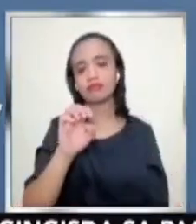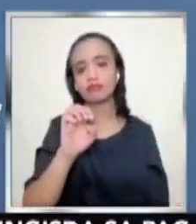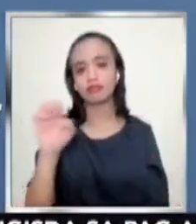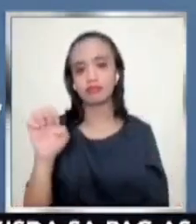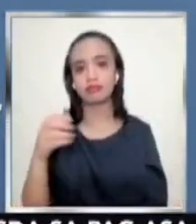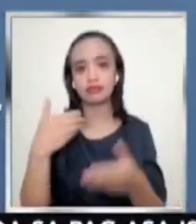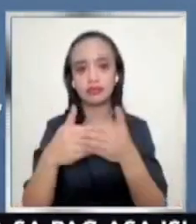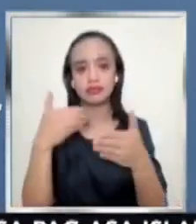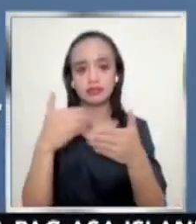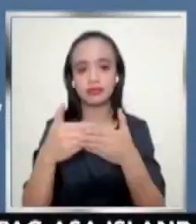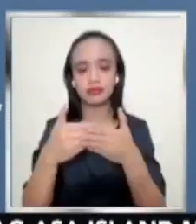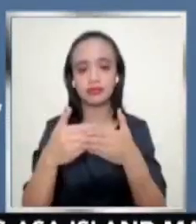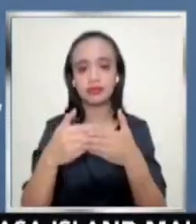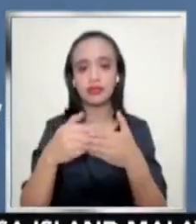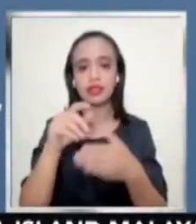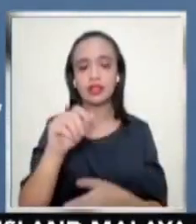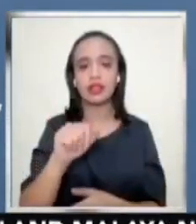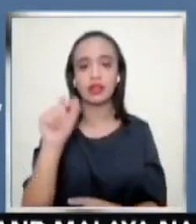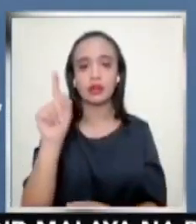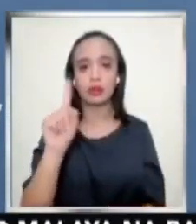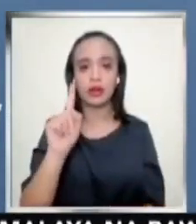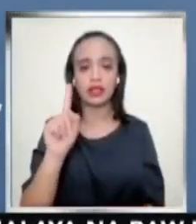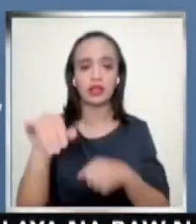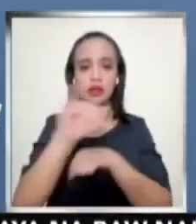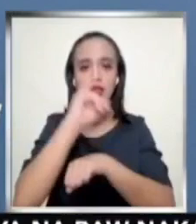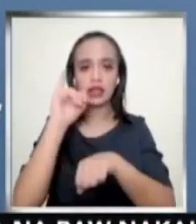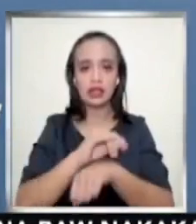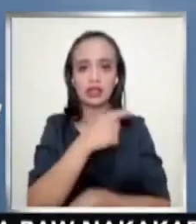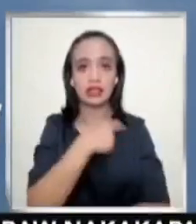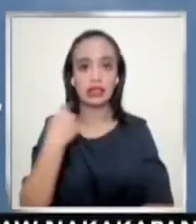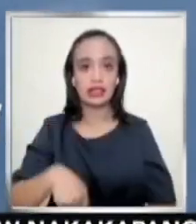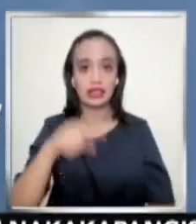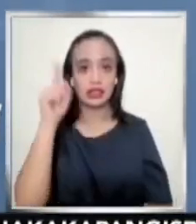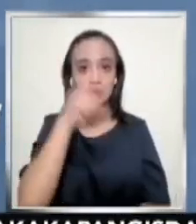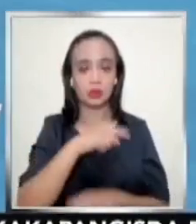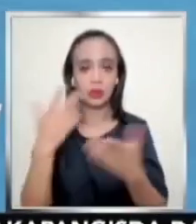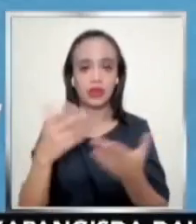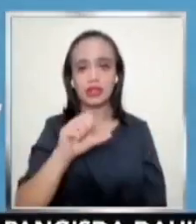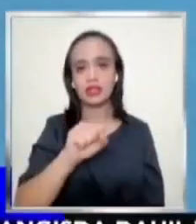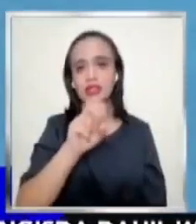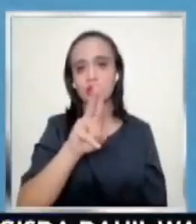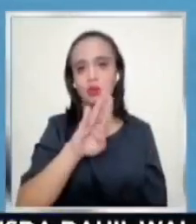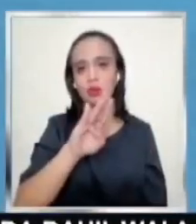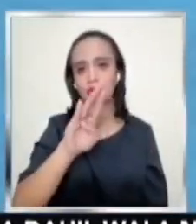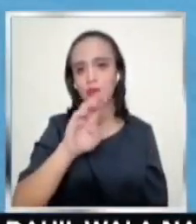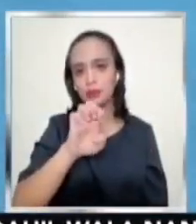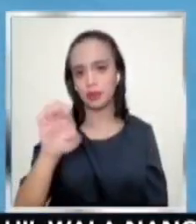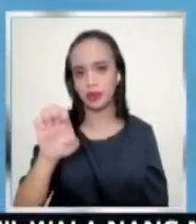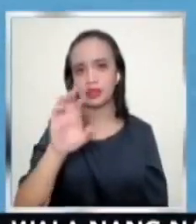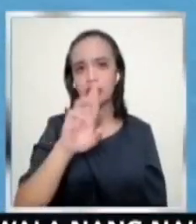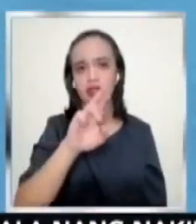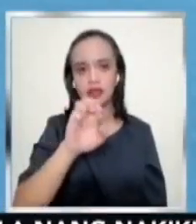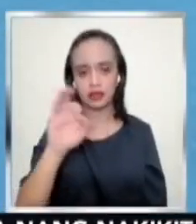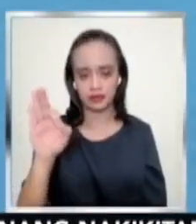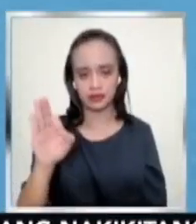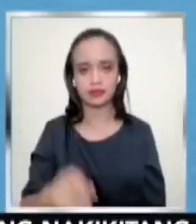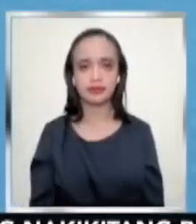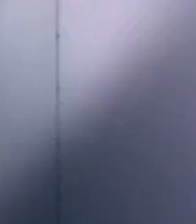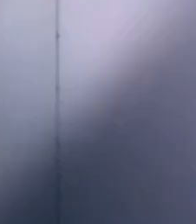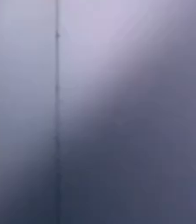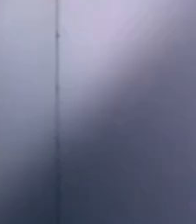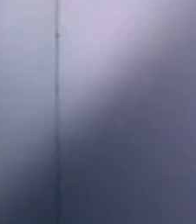Island ng China sa subi Reef para sa GMA integrated news Shino gasto nakatutok 24